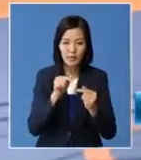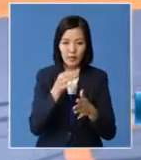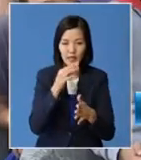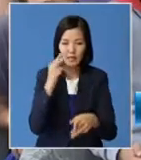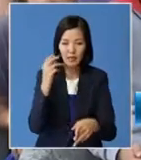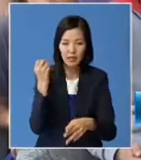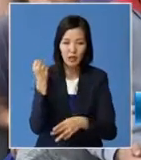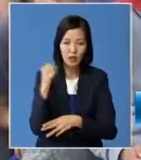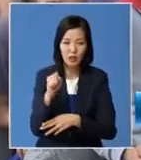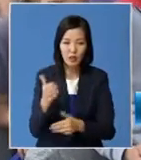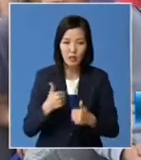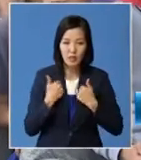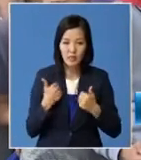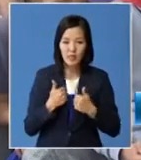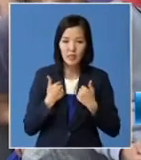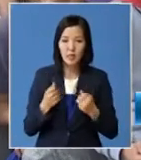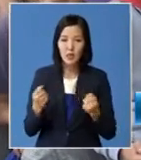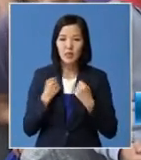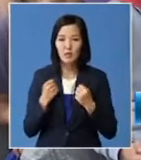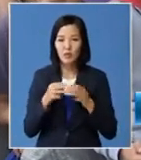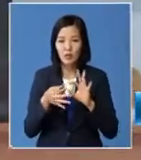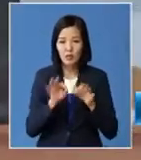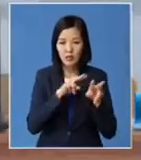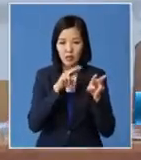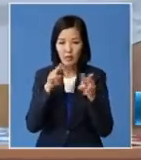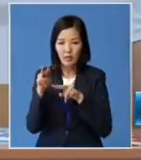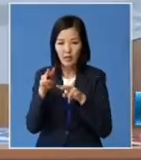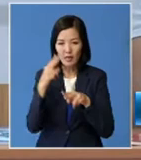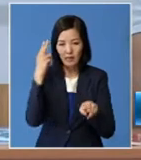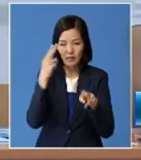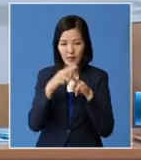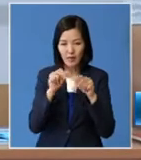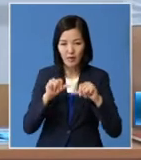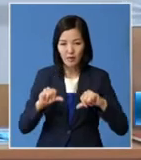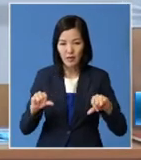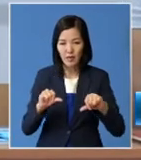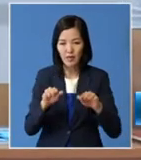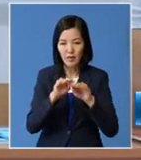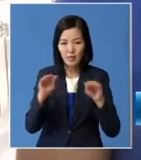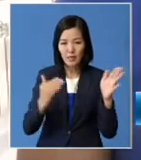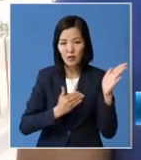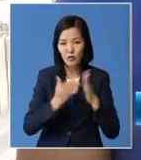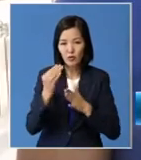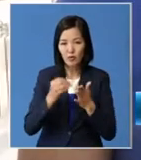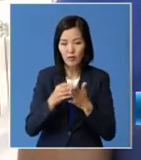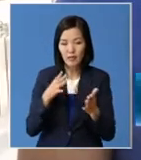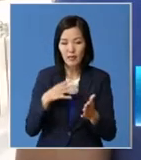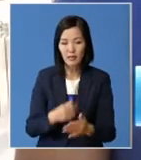жеңуге тырысты. Спортшылардың аяқ алысын жіті бақылаған аға буын өкілдері балуандардың деңгейін жоғары бағалады.